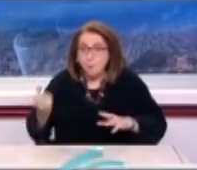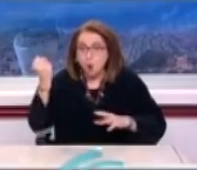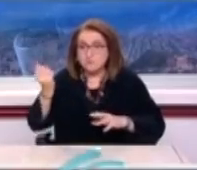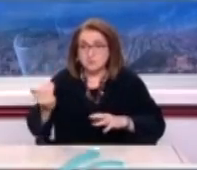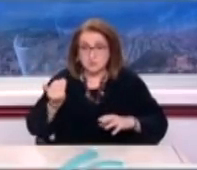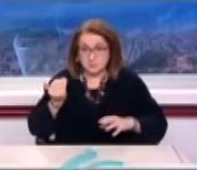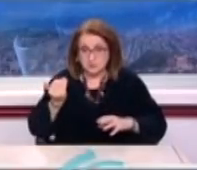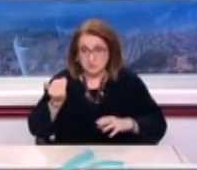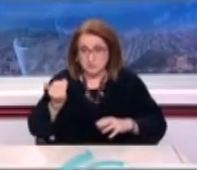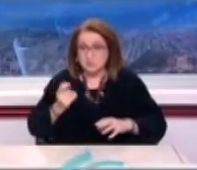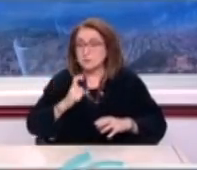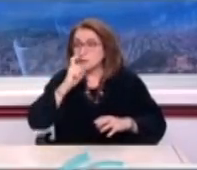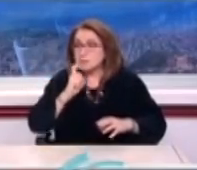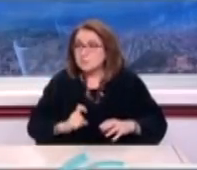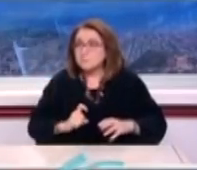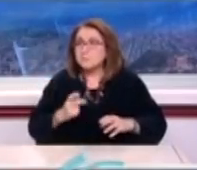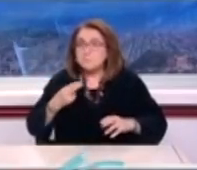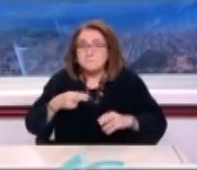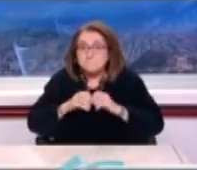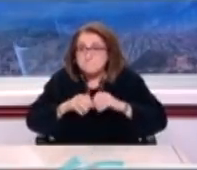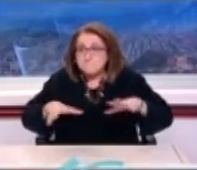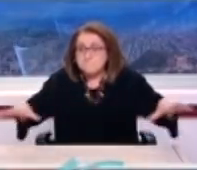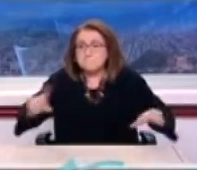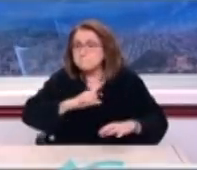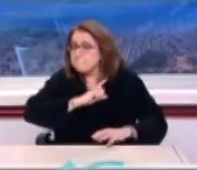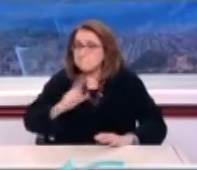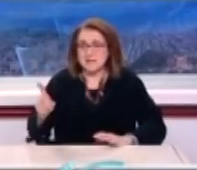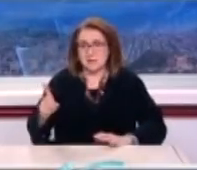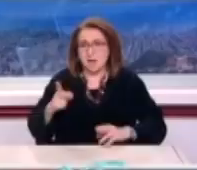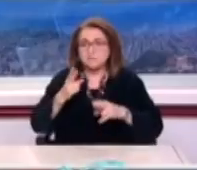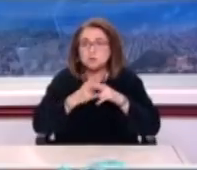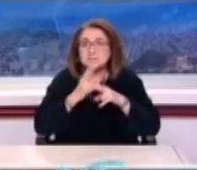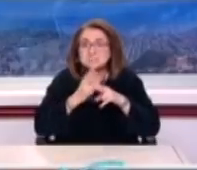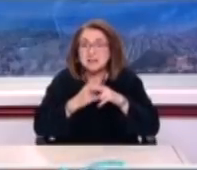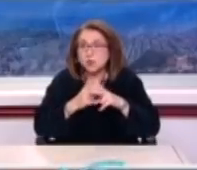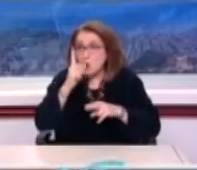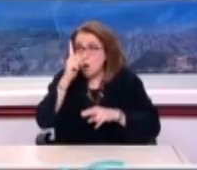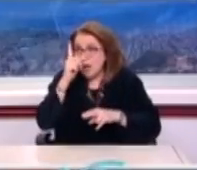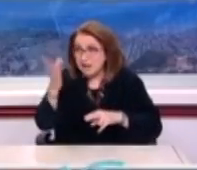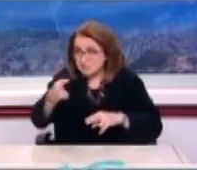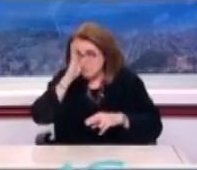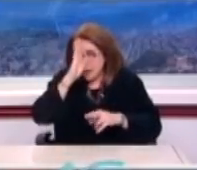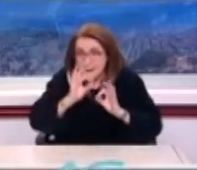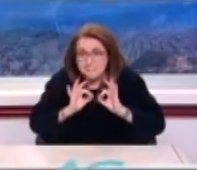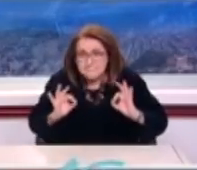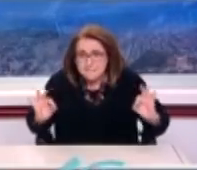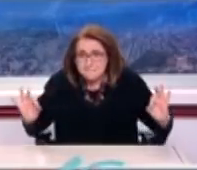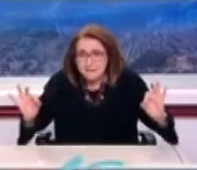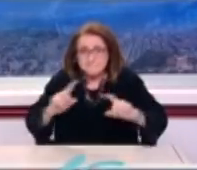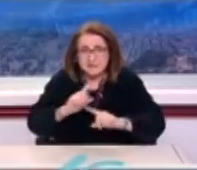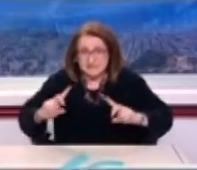όσο το δυνατόν περισσότερης διασποράς θα μειώσει την ένταση και την αύξηση των παρατηρούμενων